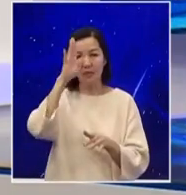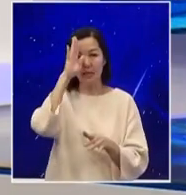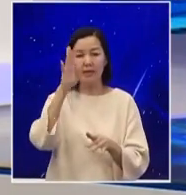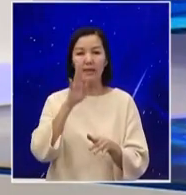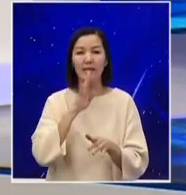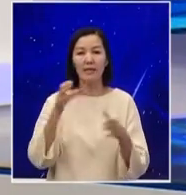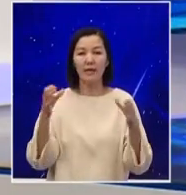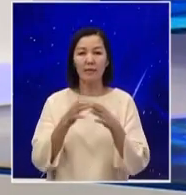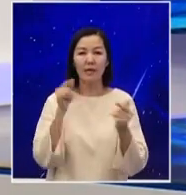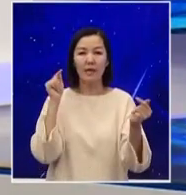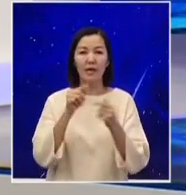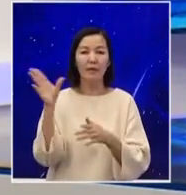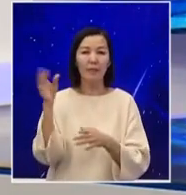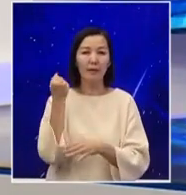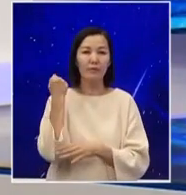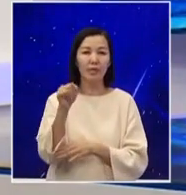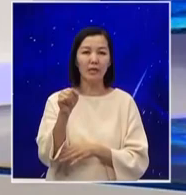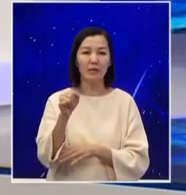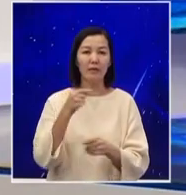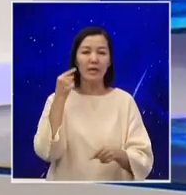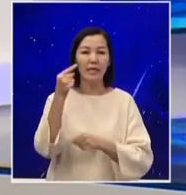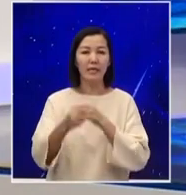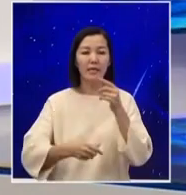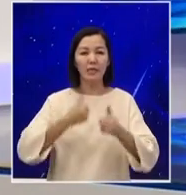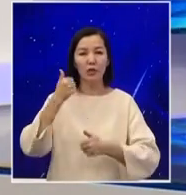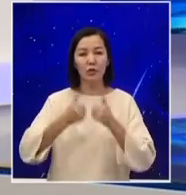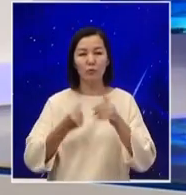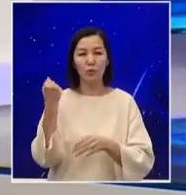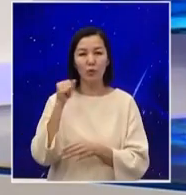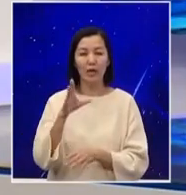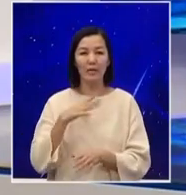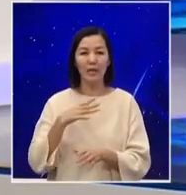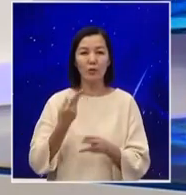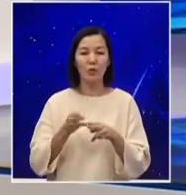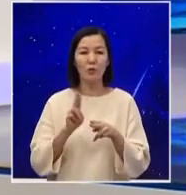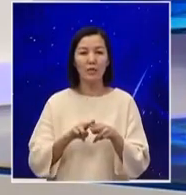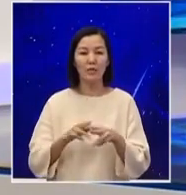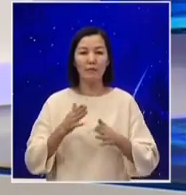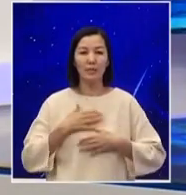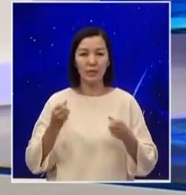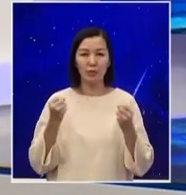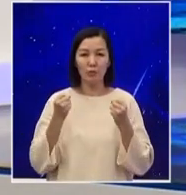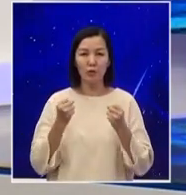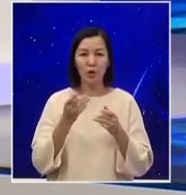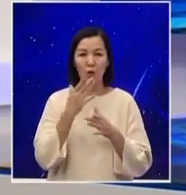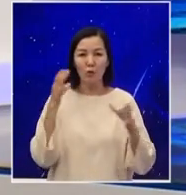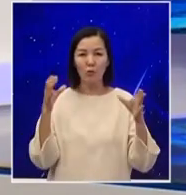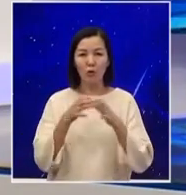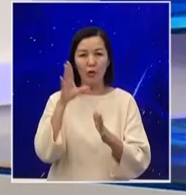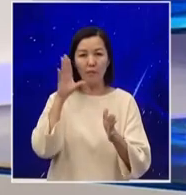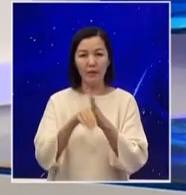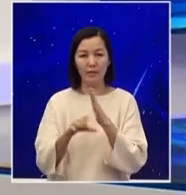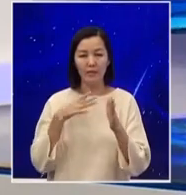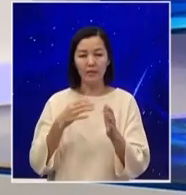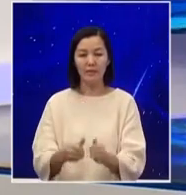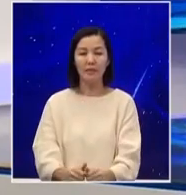әйелдер командасы қарсыластарын түгел жеңіп, кезекті рет ел чемпион атанды. Осылайша жерлестеріміз ұлттық құрамасының негізін